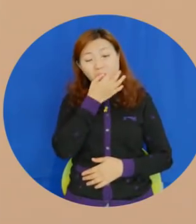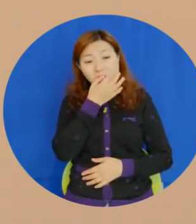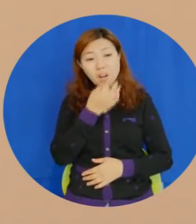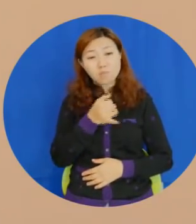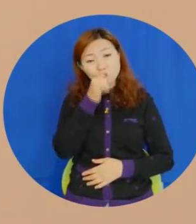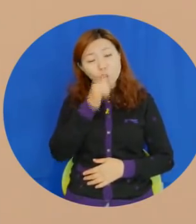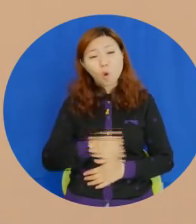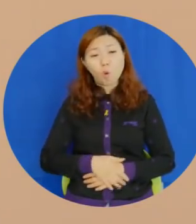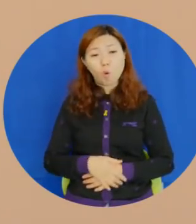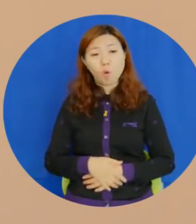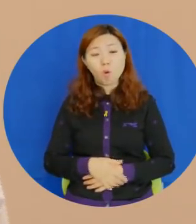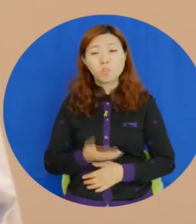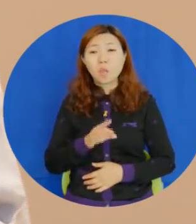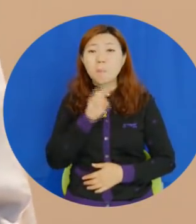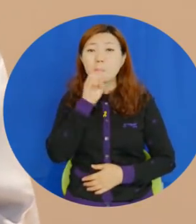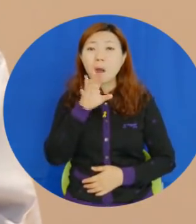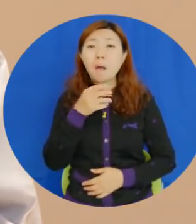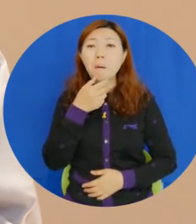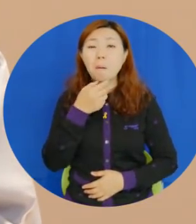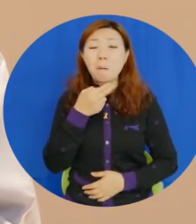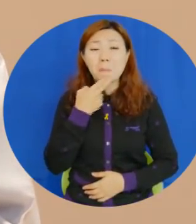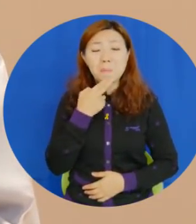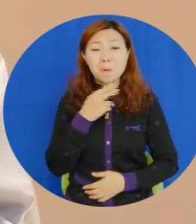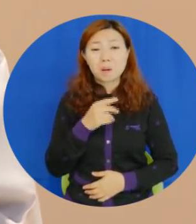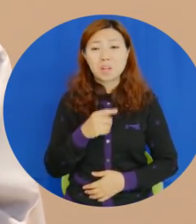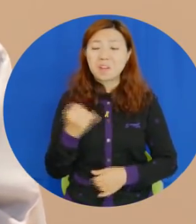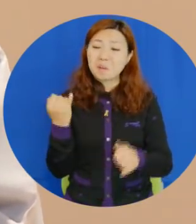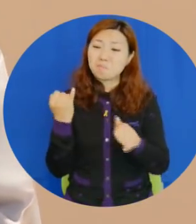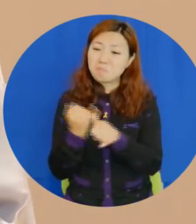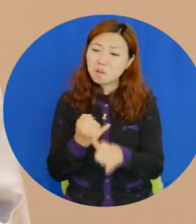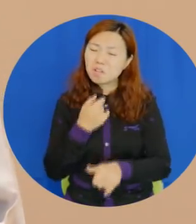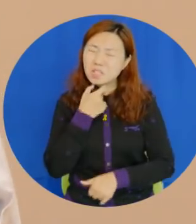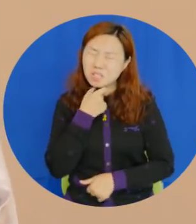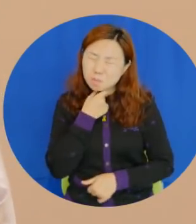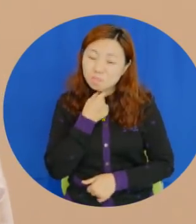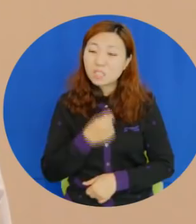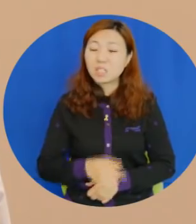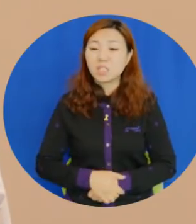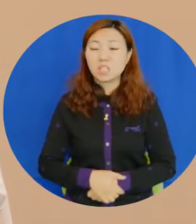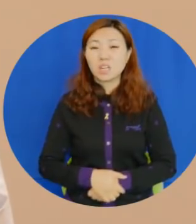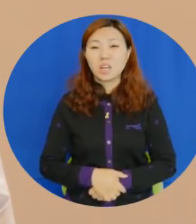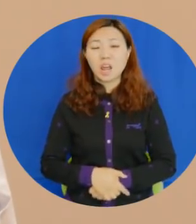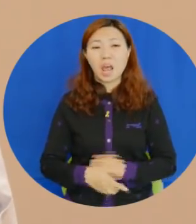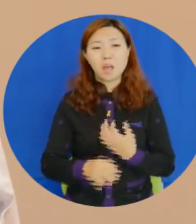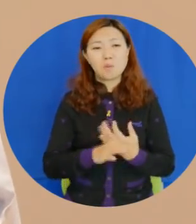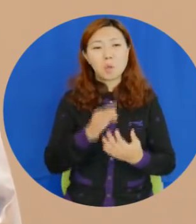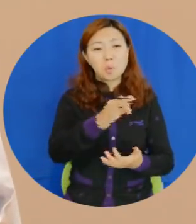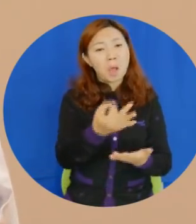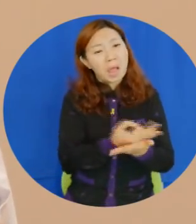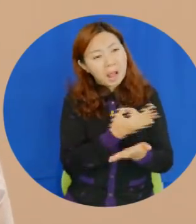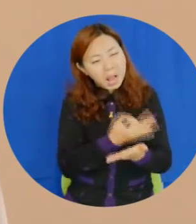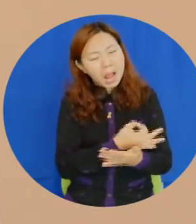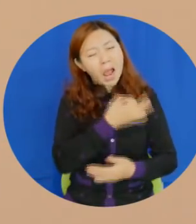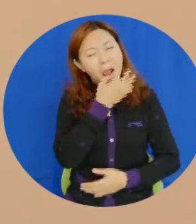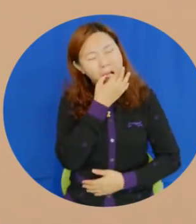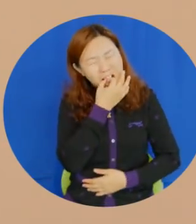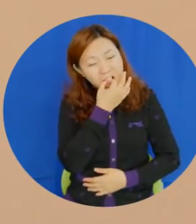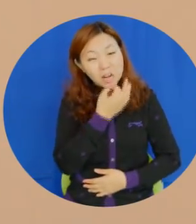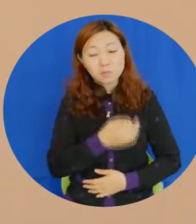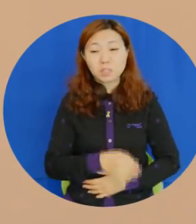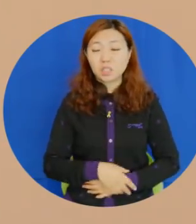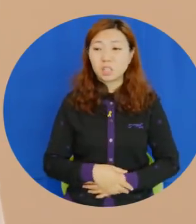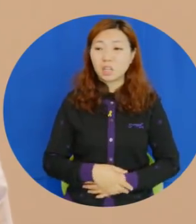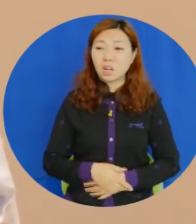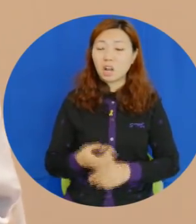조그만한 욕심이 있다. 그말안 하면 그게 뭔지 모르잖아. 여자와 같이 살고 싶은 욕심인지 무슨